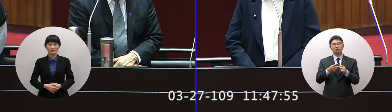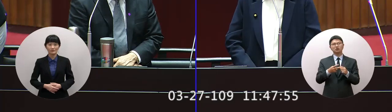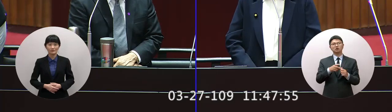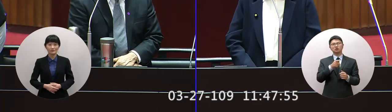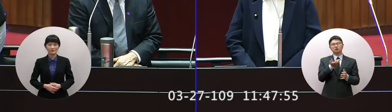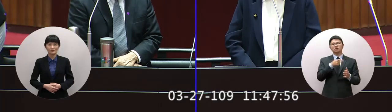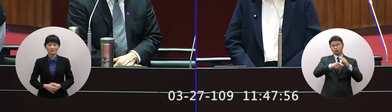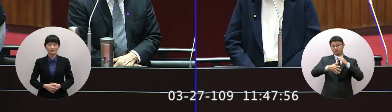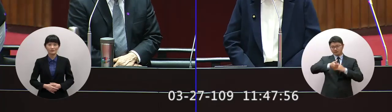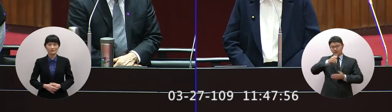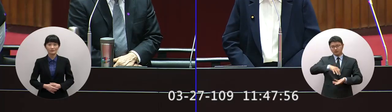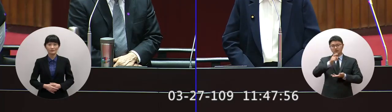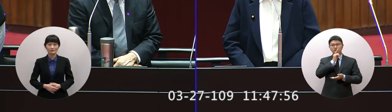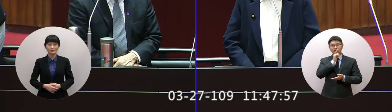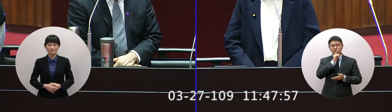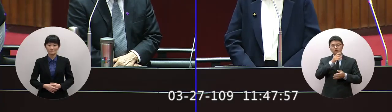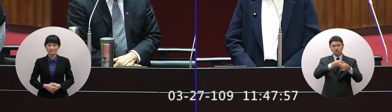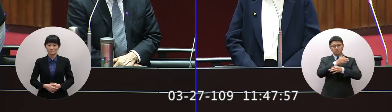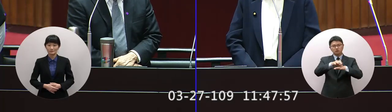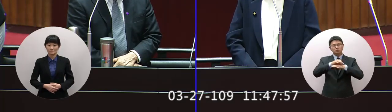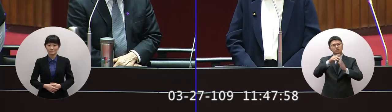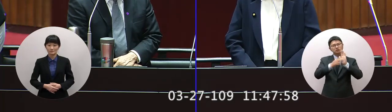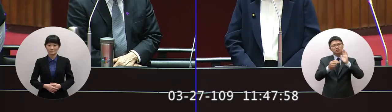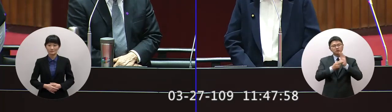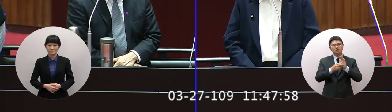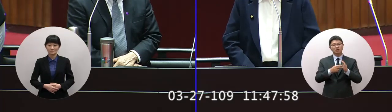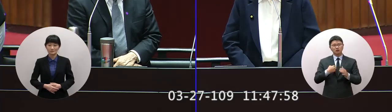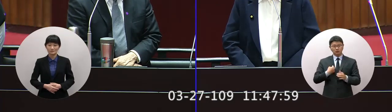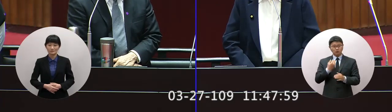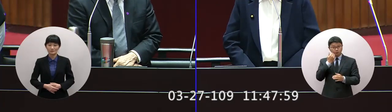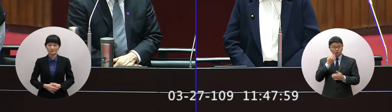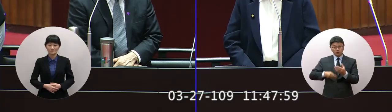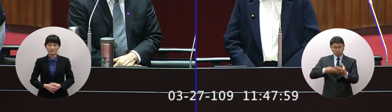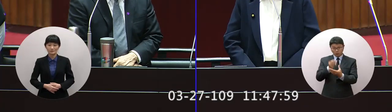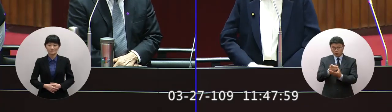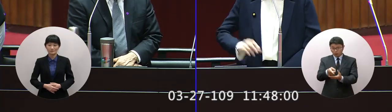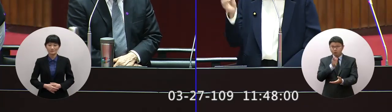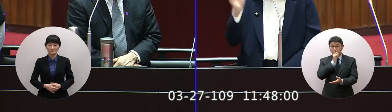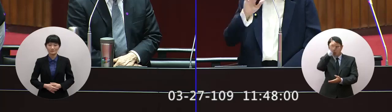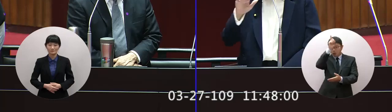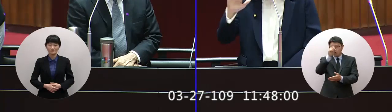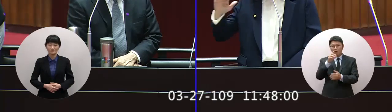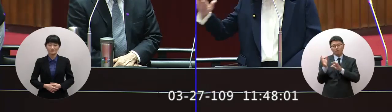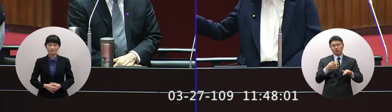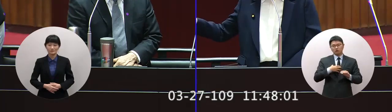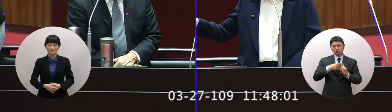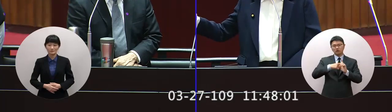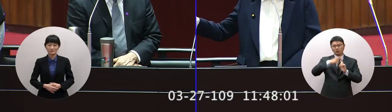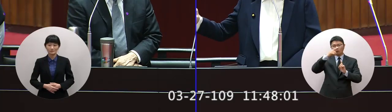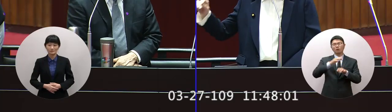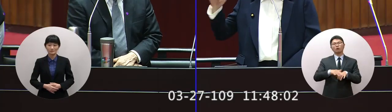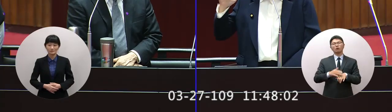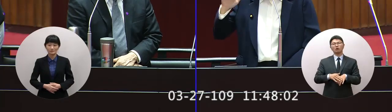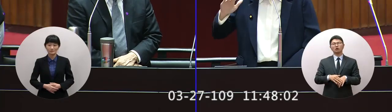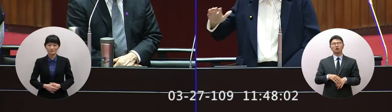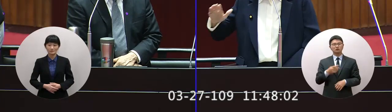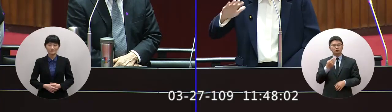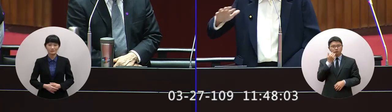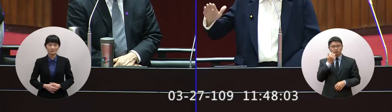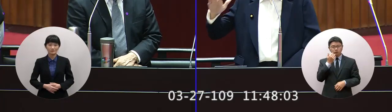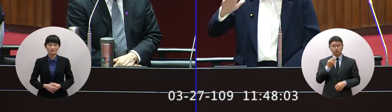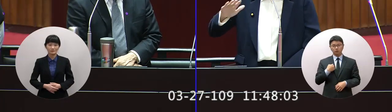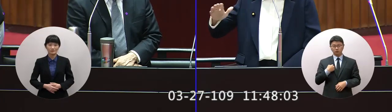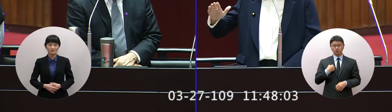有一个很简单的，鸡蛋不要放在同一个篮子里面。所以越分散风险的话，就是投资的标的物越多的话，它的风